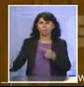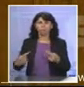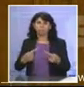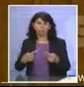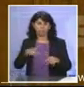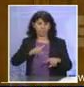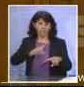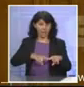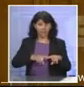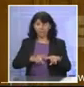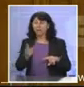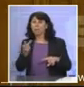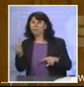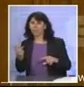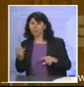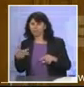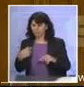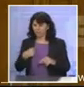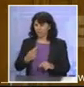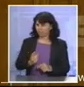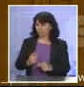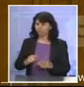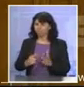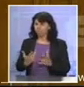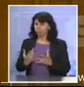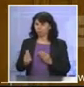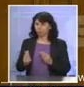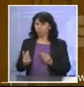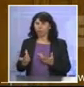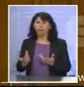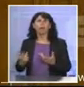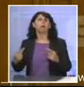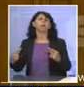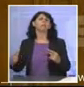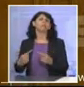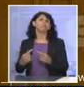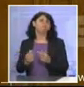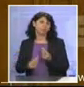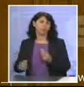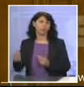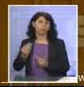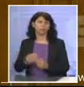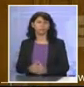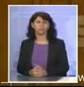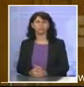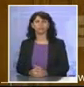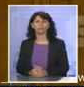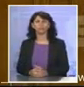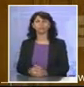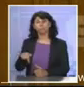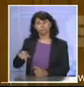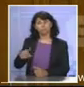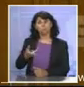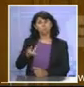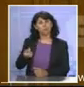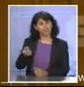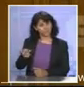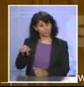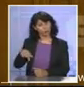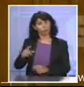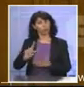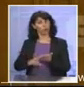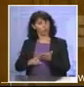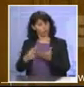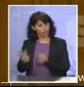μεταξύ ηθαγενών και μεταναστών. Τέλος, για τους ήδη υπάρχοντες νόμιμα μετανάστες, είναι στο χέρι